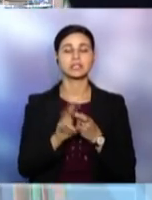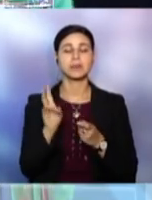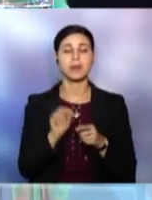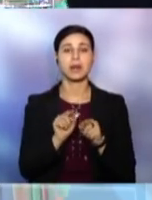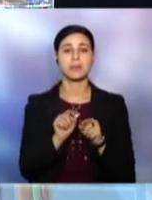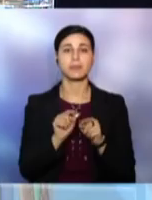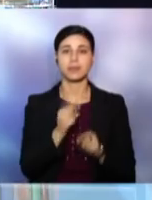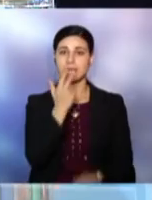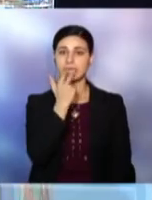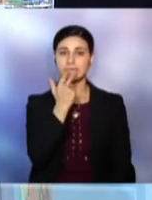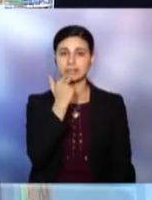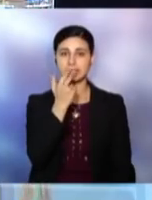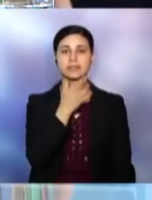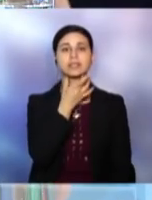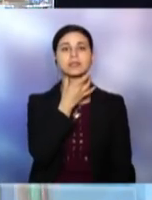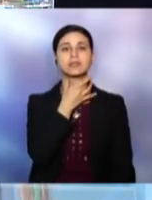ინფექციებზე რინიტი, ფარინგიტი